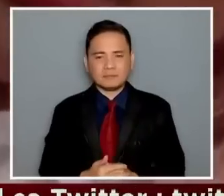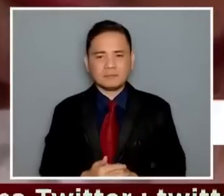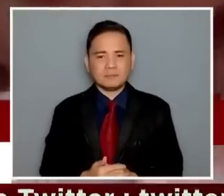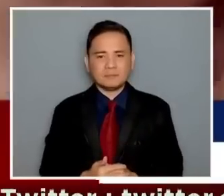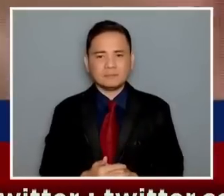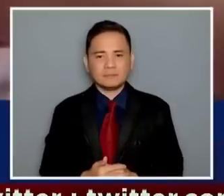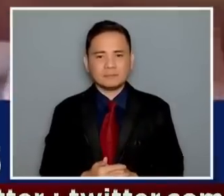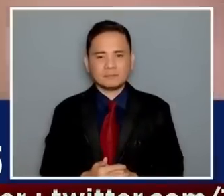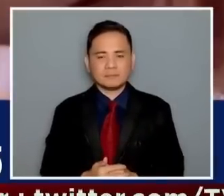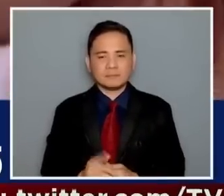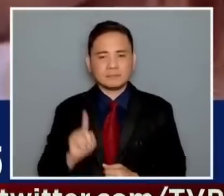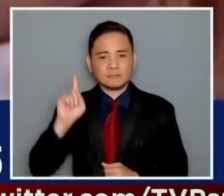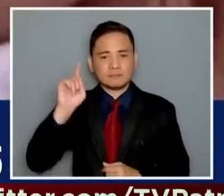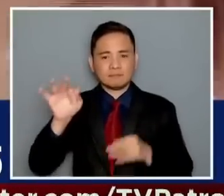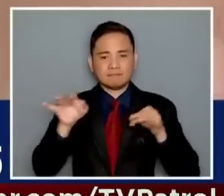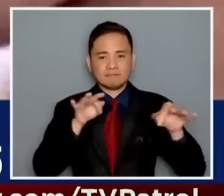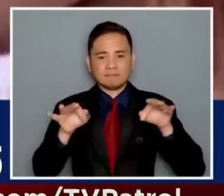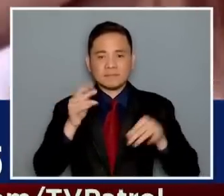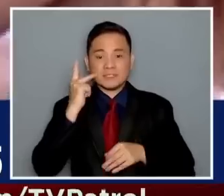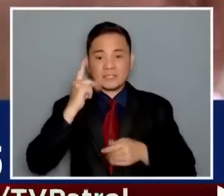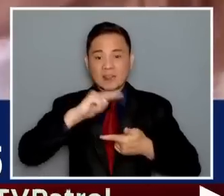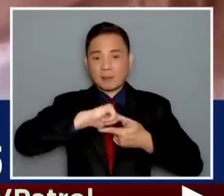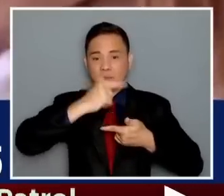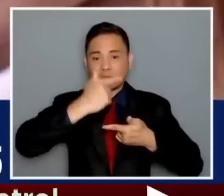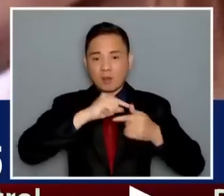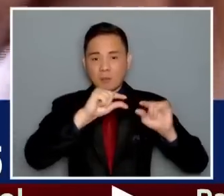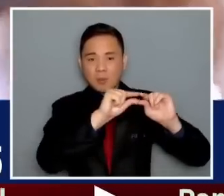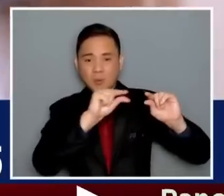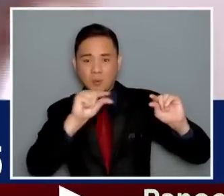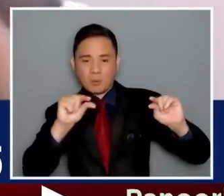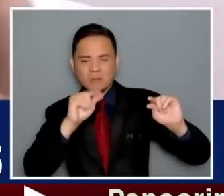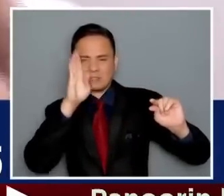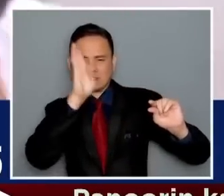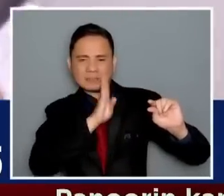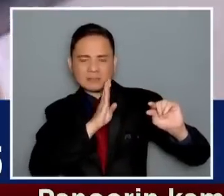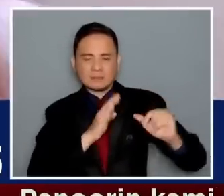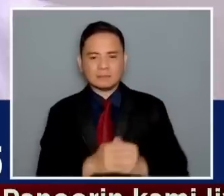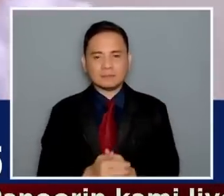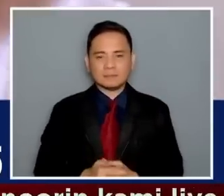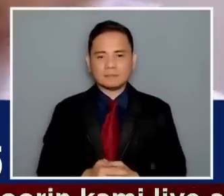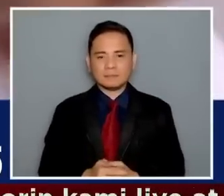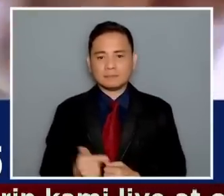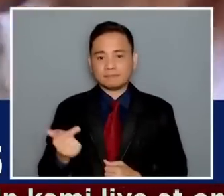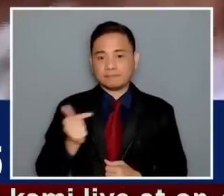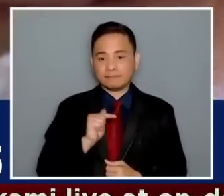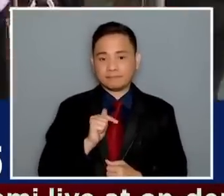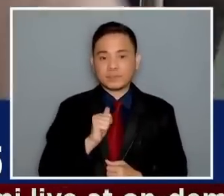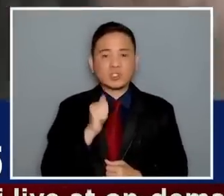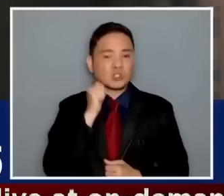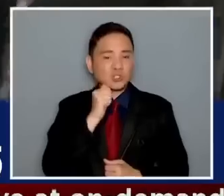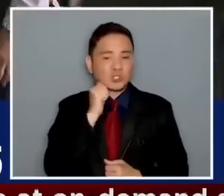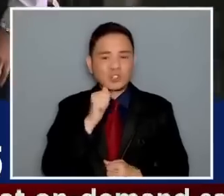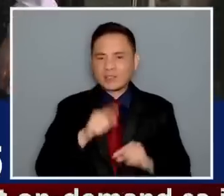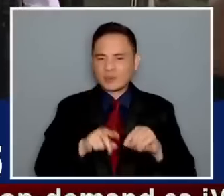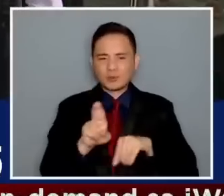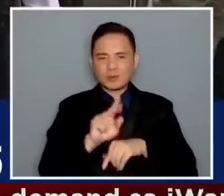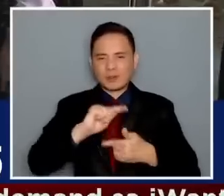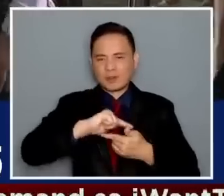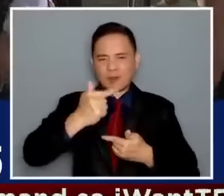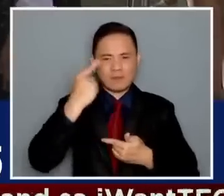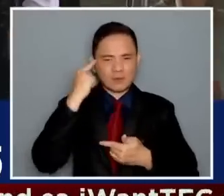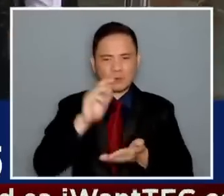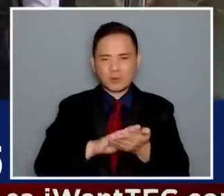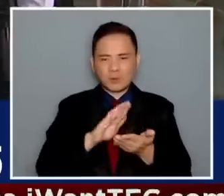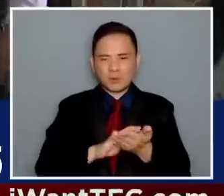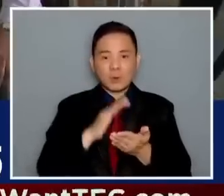Nabali po talaga siya. Pag ganun, pavina po siya. That is straight. Hindi na magamit ni Alana ang kanyang Tapos, laptop para sa schoolwork cheated. Dahil nasira ito